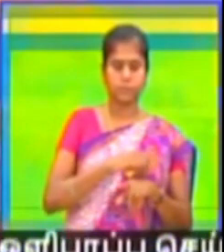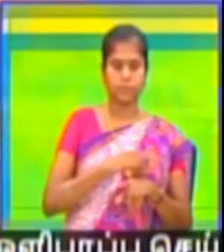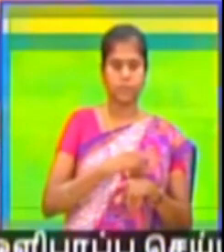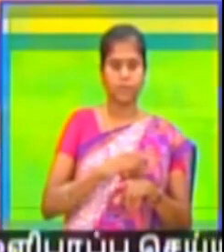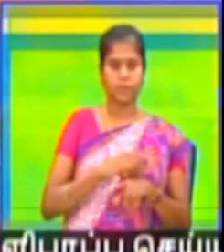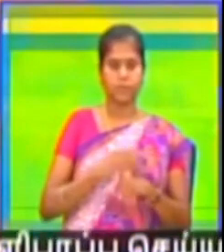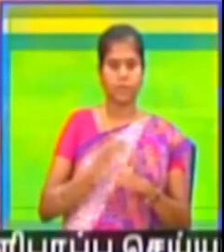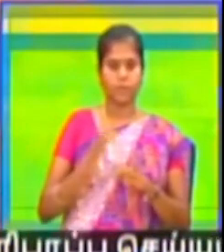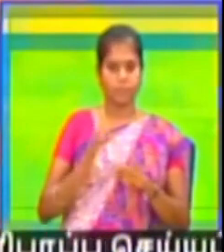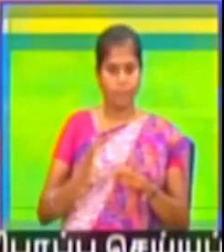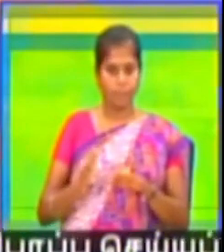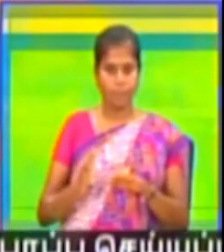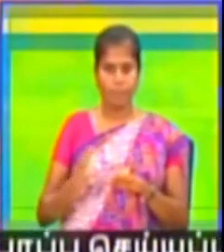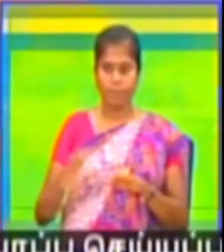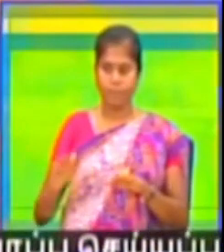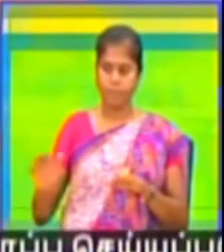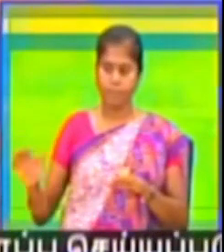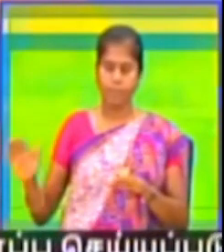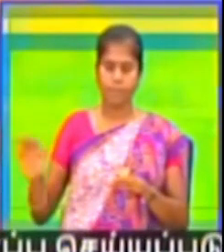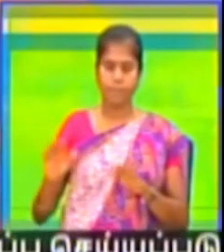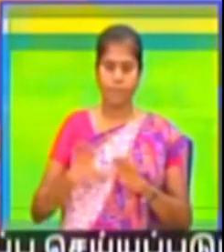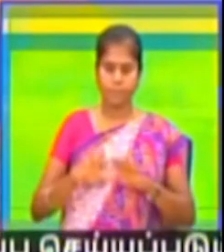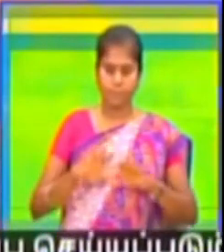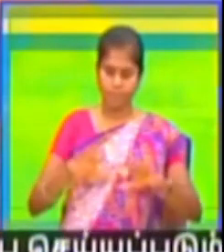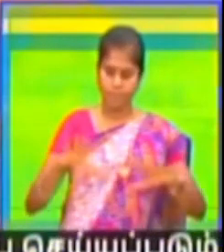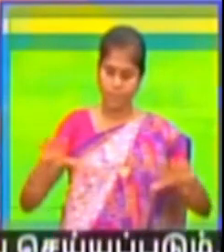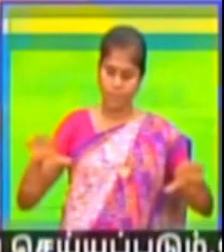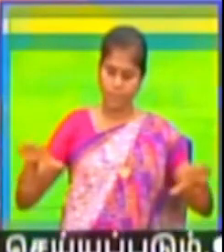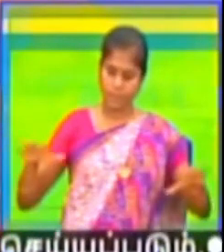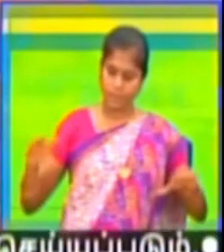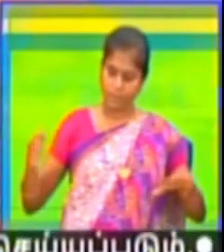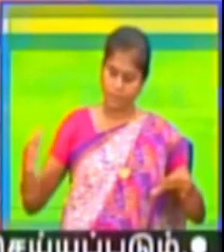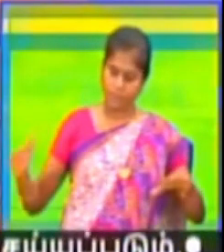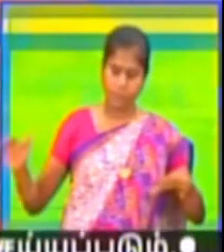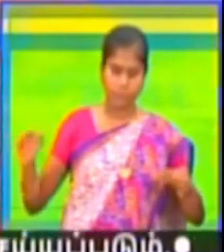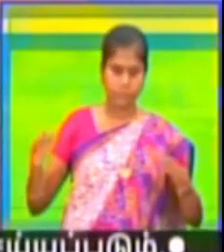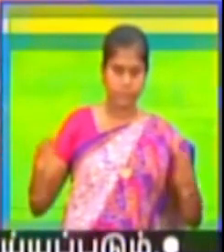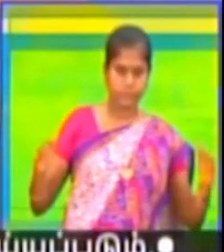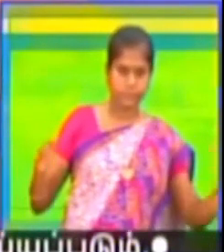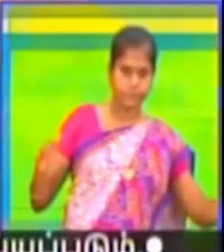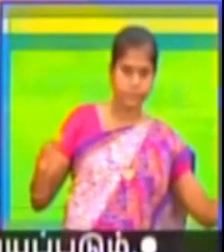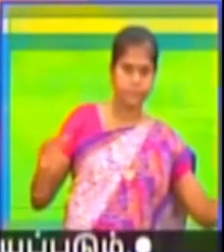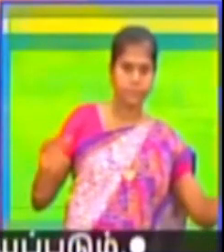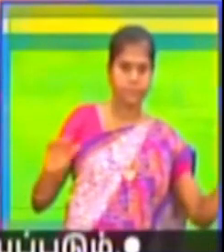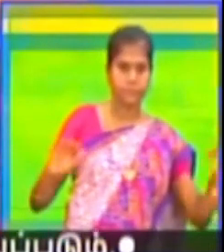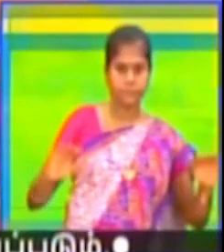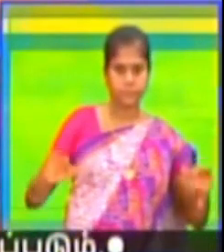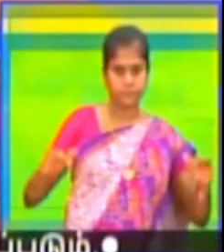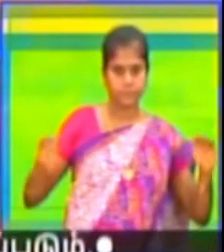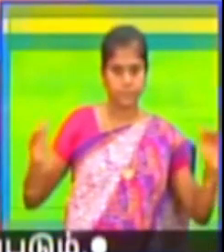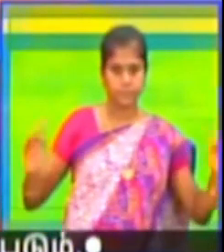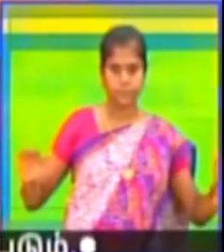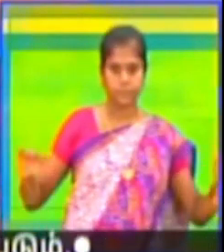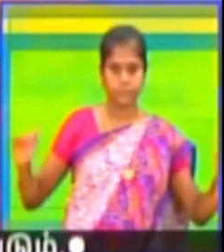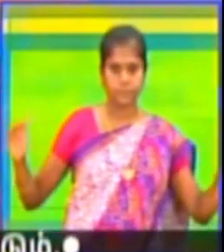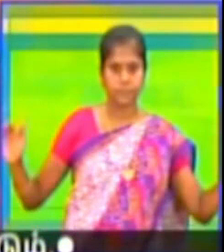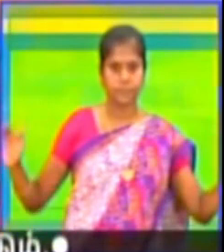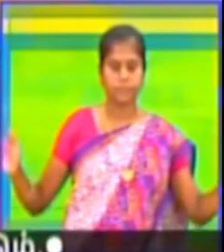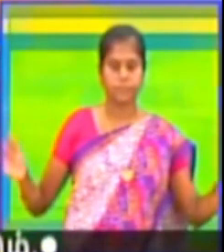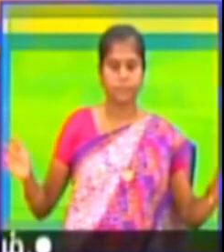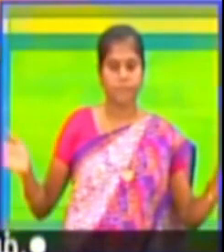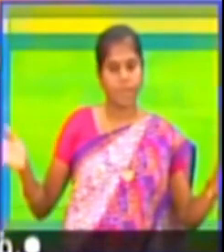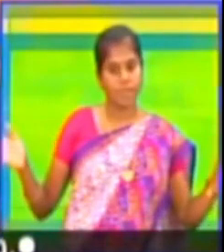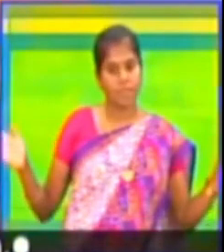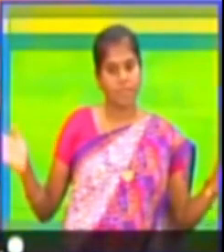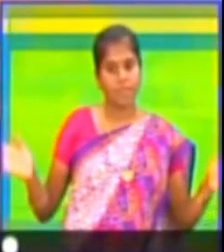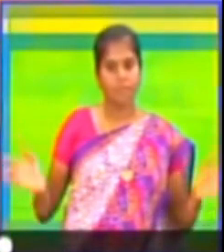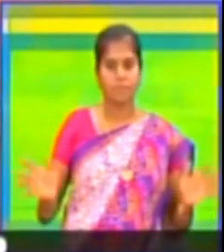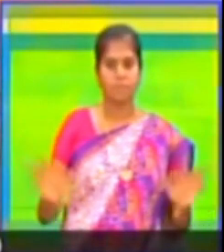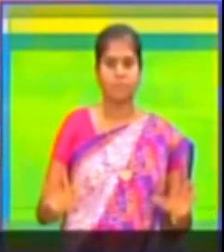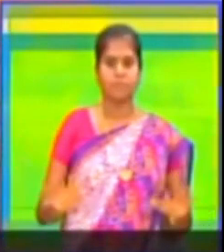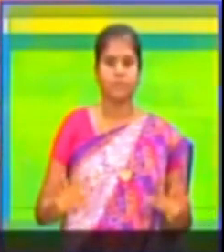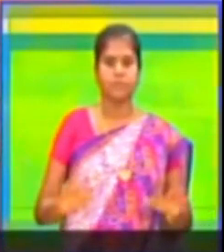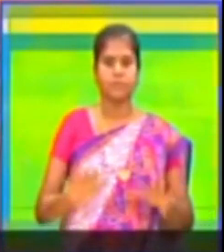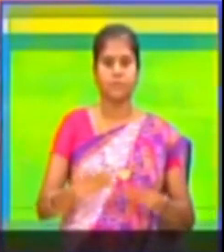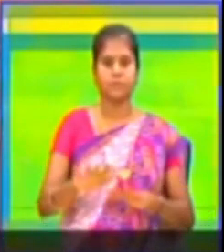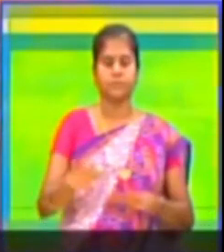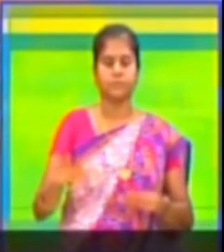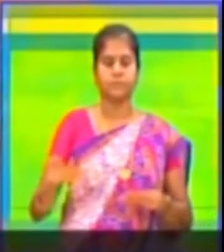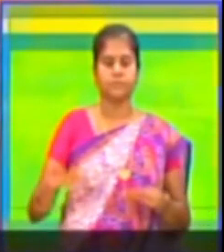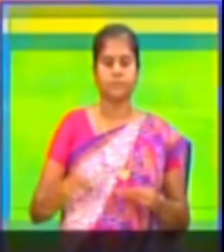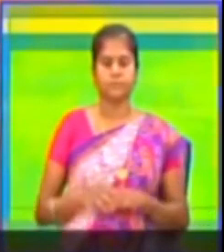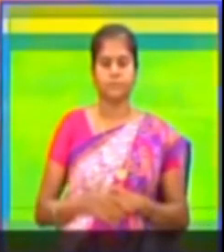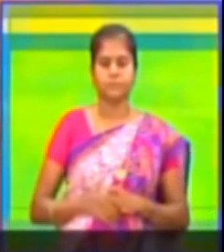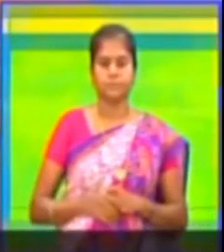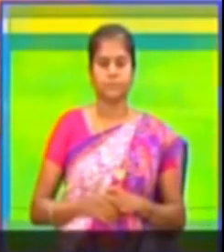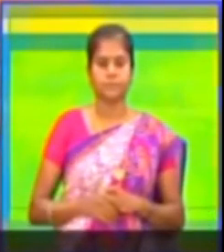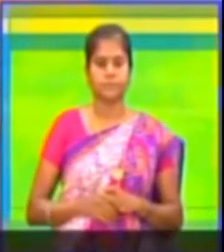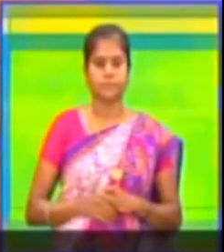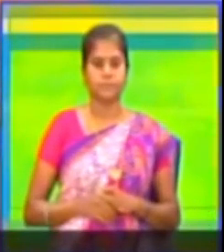வரைக்கும், அப்பலேஷியன் உயர்நிலங்கள்லேருந்து ராக்கி மலை வரைக்கும் இந்த பெரும் சமவெளிகள் பரவி இருக்கு. அடுத்தபடியாக நம்ம